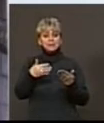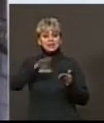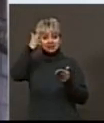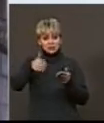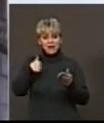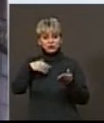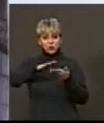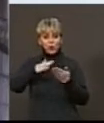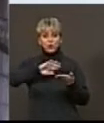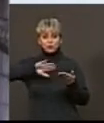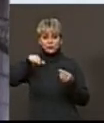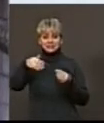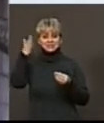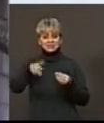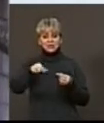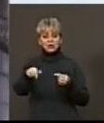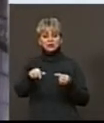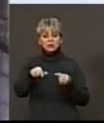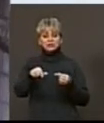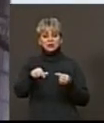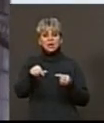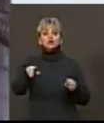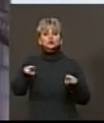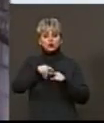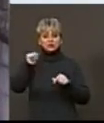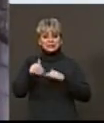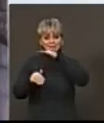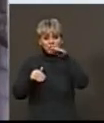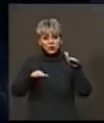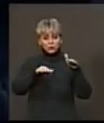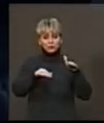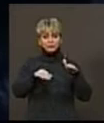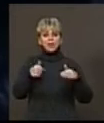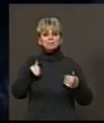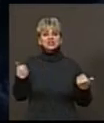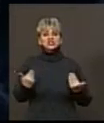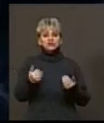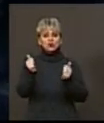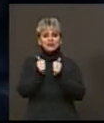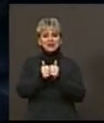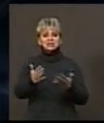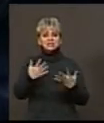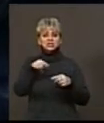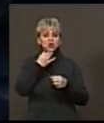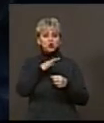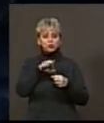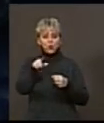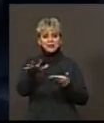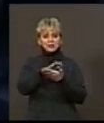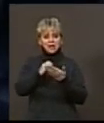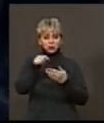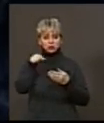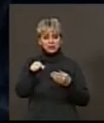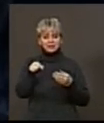стену, дом, вот получается, эта стена ломает. Ну и то же самое и вверху. Мы живем рядом. Естественно, любое